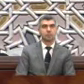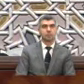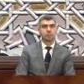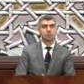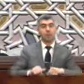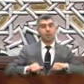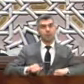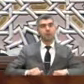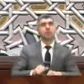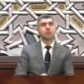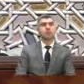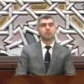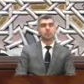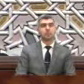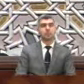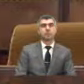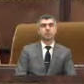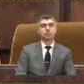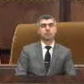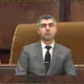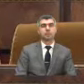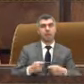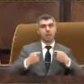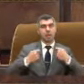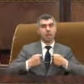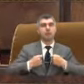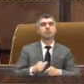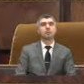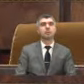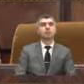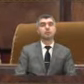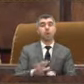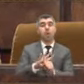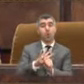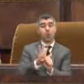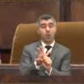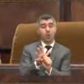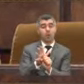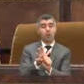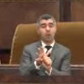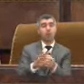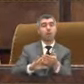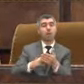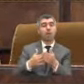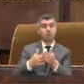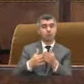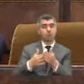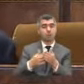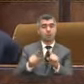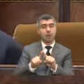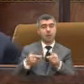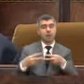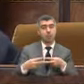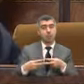السيد الوزير. السيد الرئيس، كورونا أعطتنا صورة حية